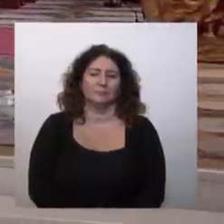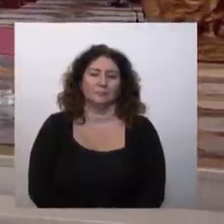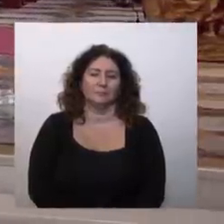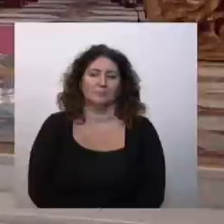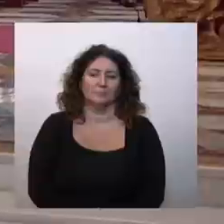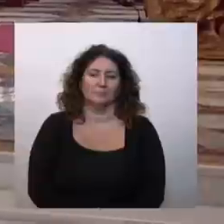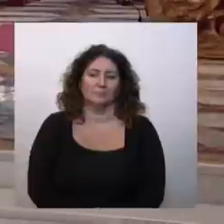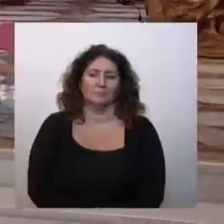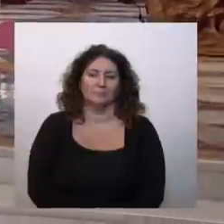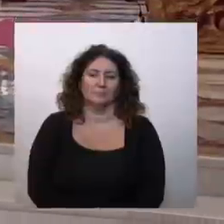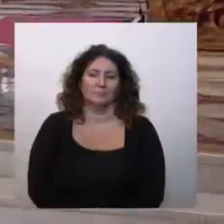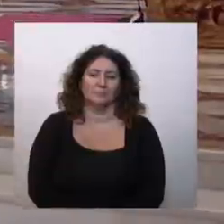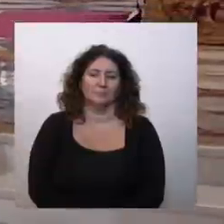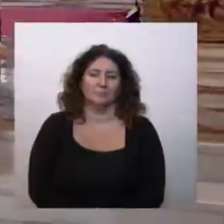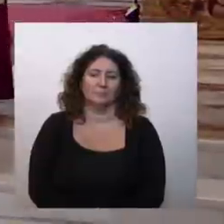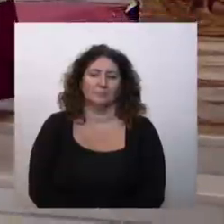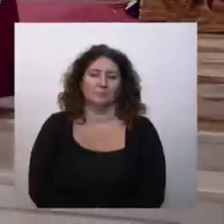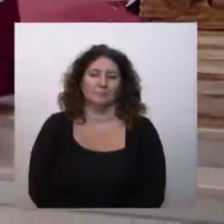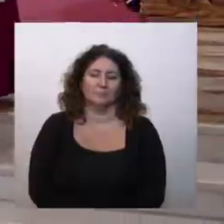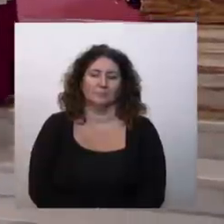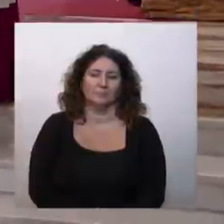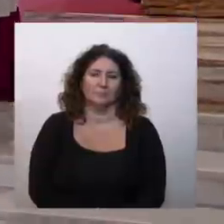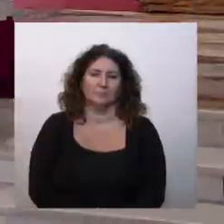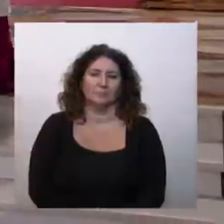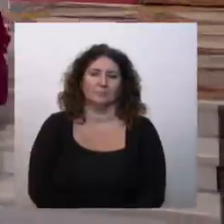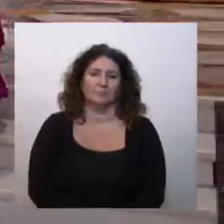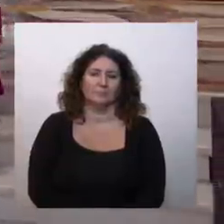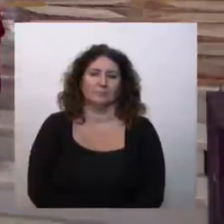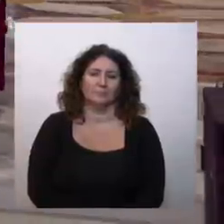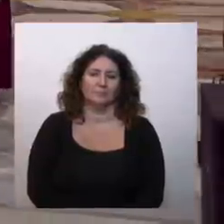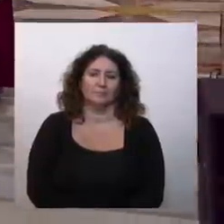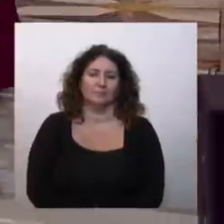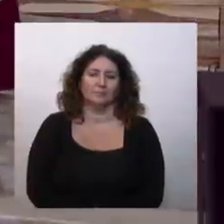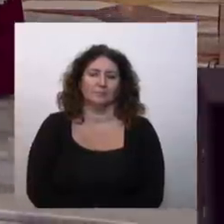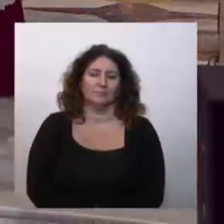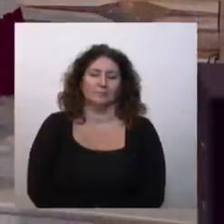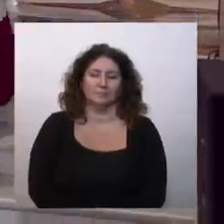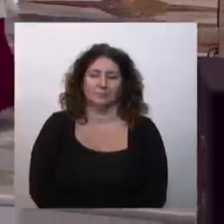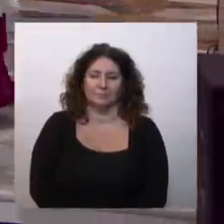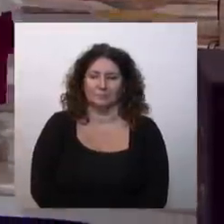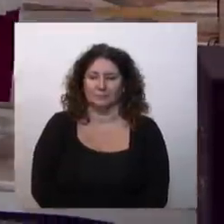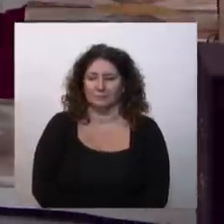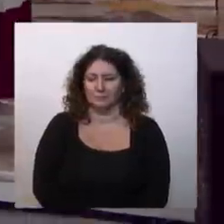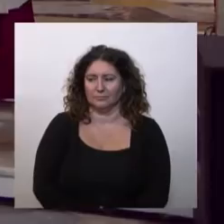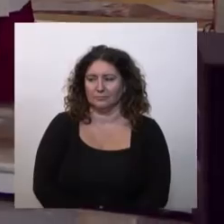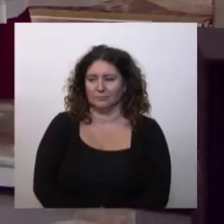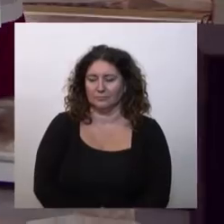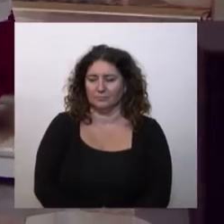Thank you.